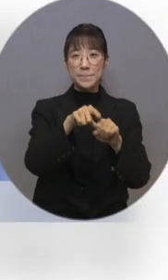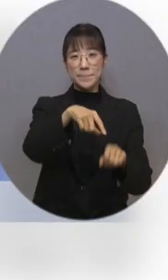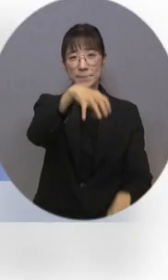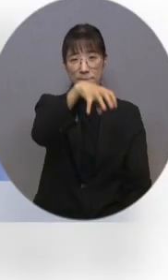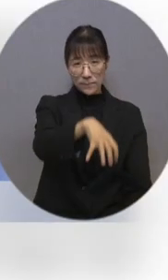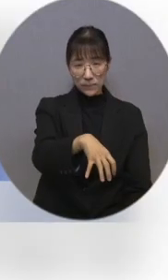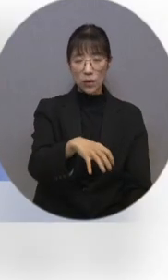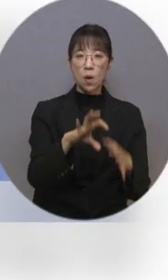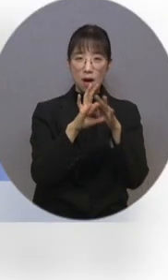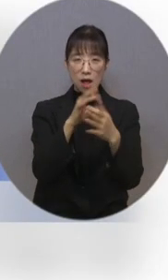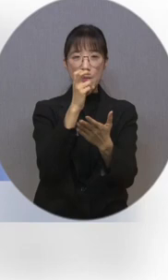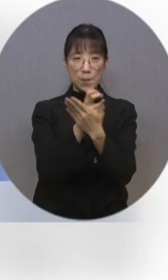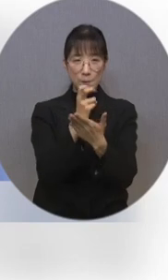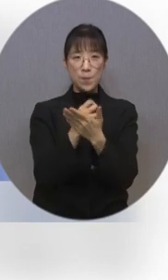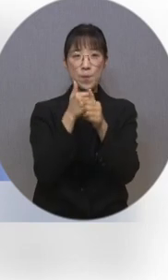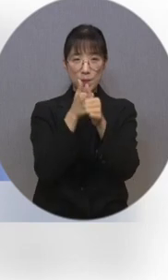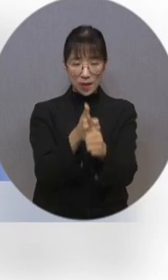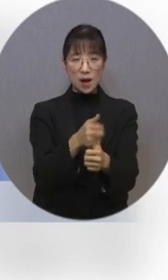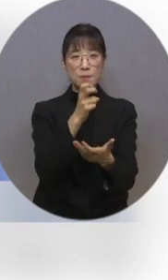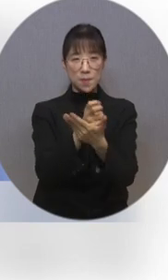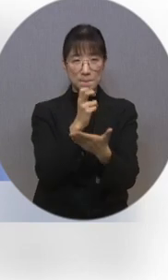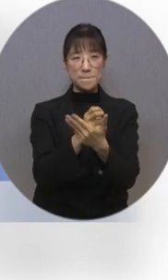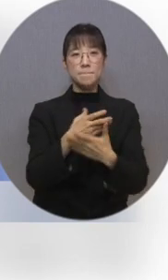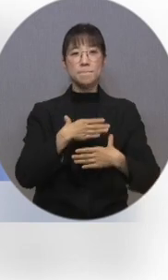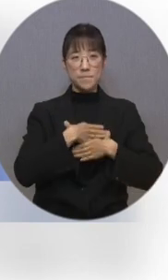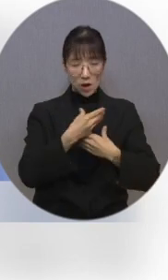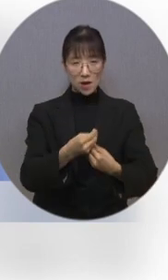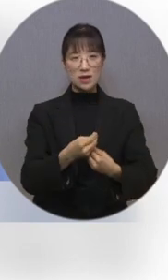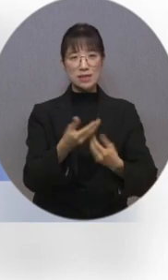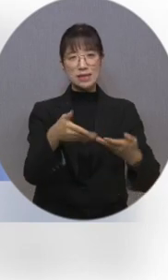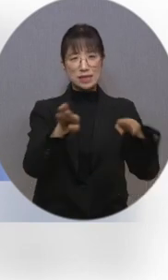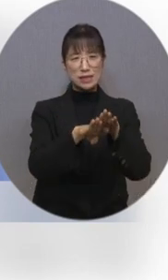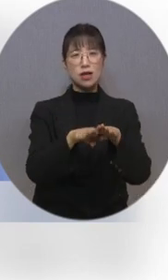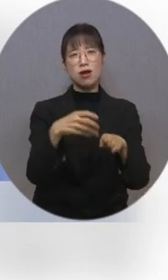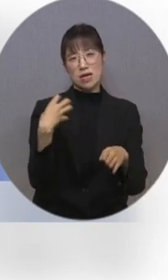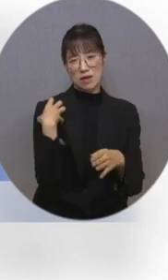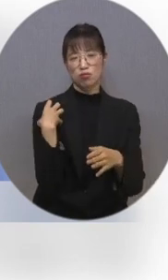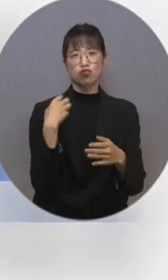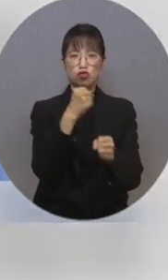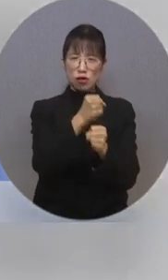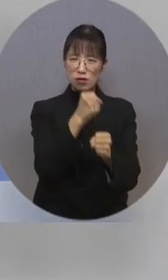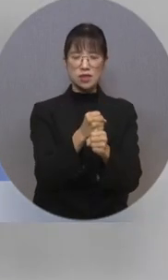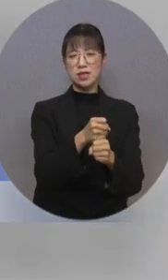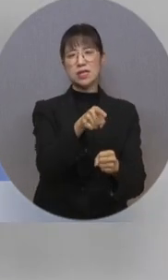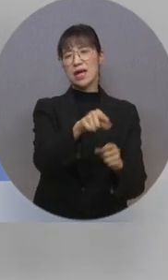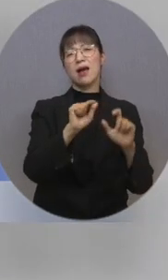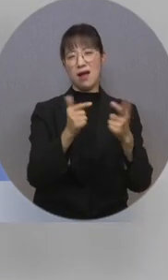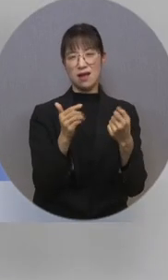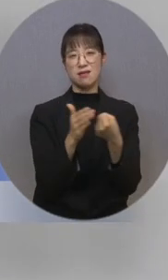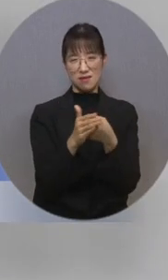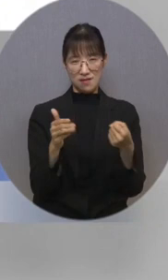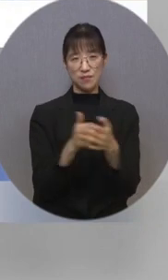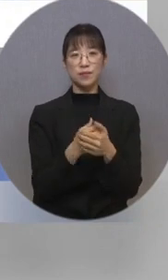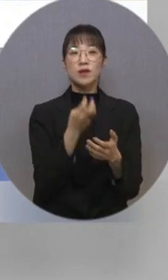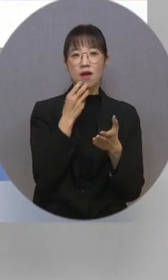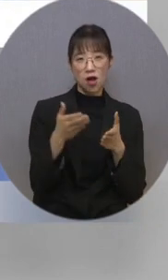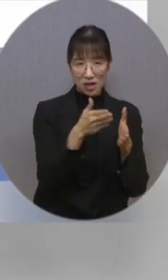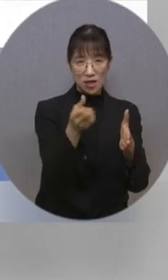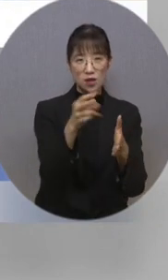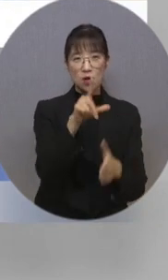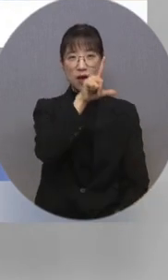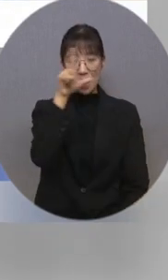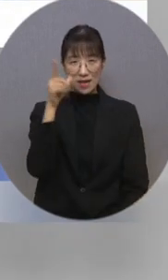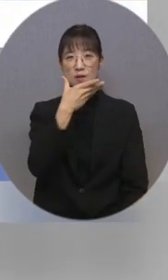충전소는 관련법에 따른 법적 편의시설 의무 설치 대상이 아니어서 더욱 그러한데요. 경기도와